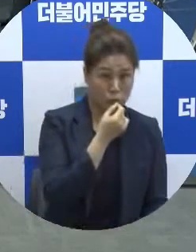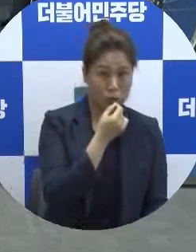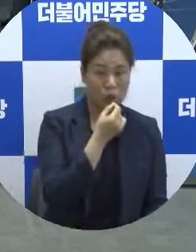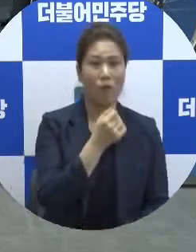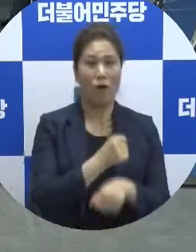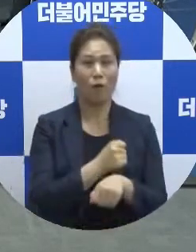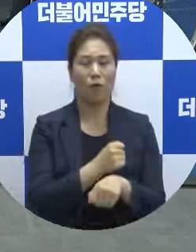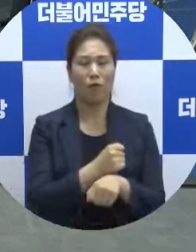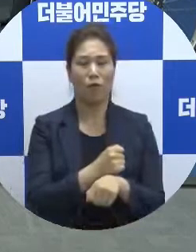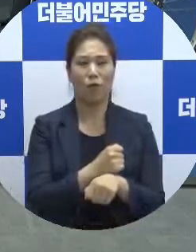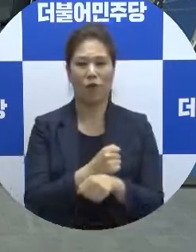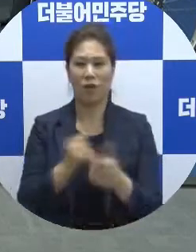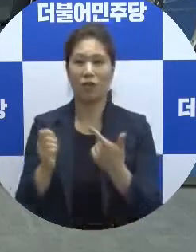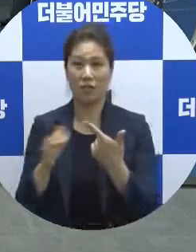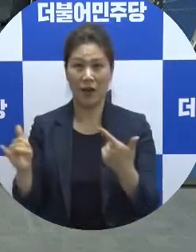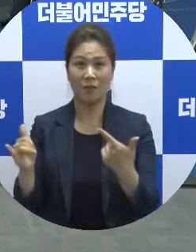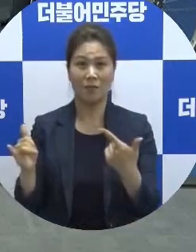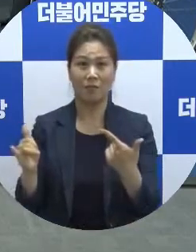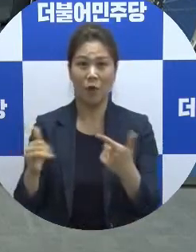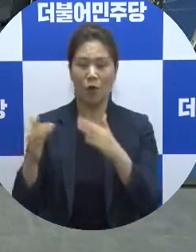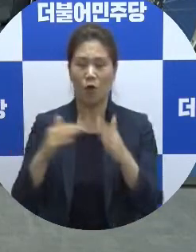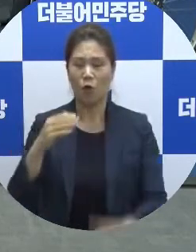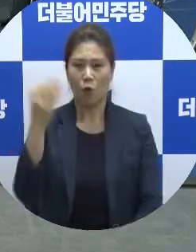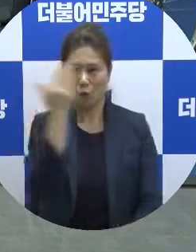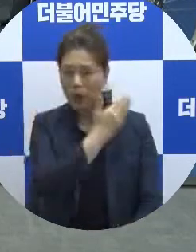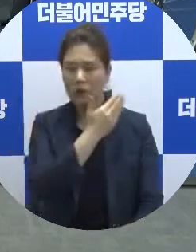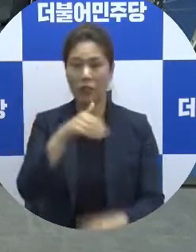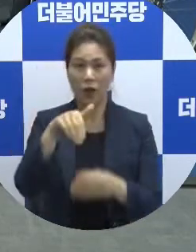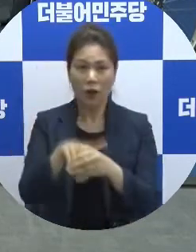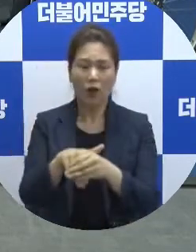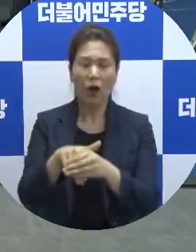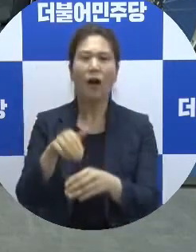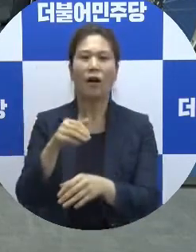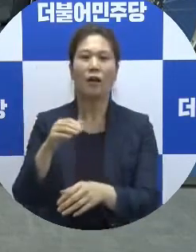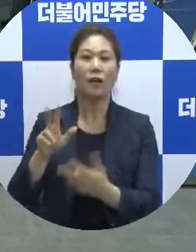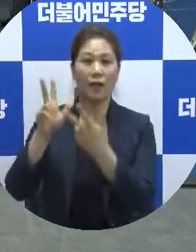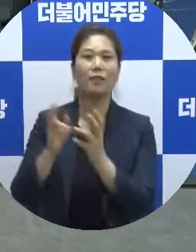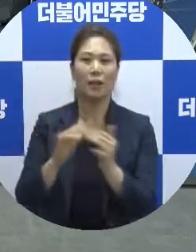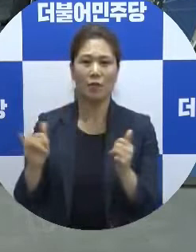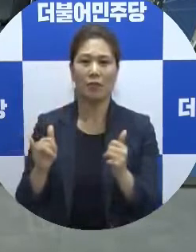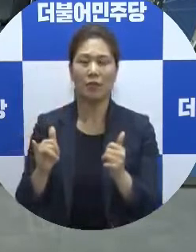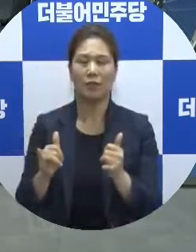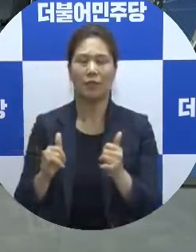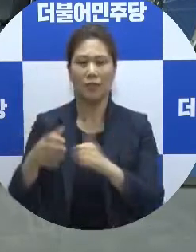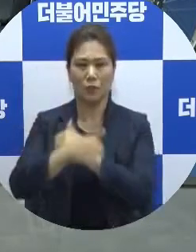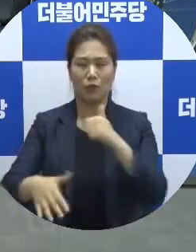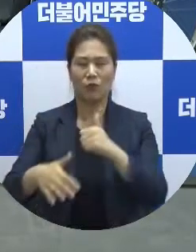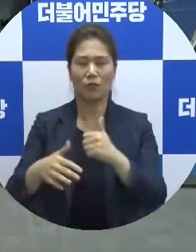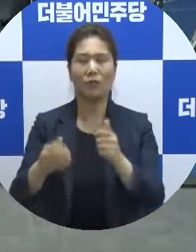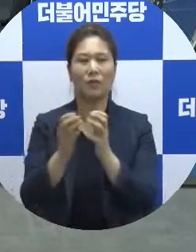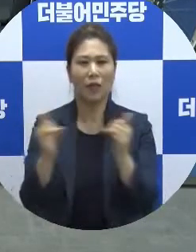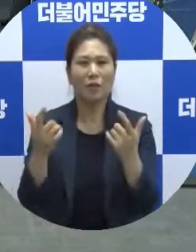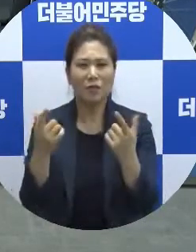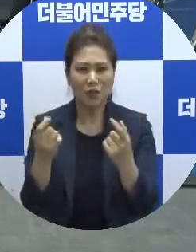불어주시고요. 우리 6번 본경선을 치르시는 후보자분들께서는 스포츠 선수처럼 역동적인 포즈를 취해주실